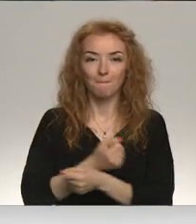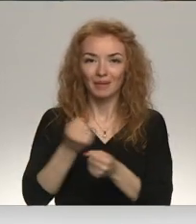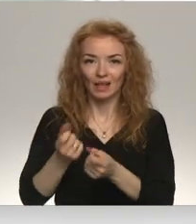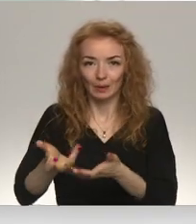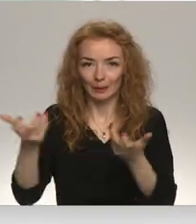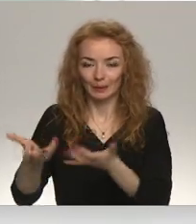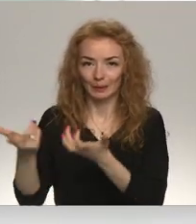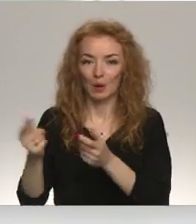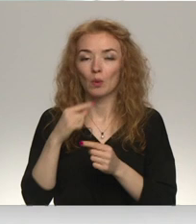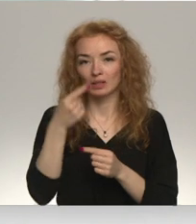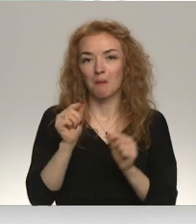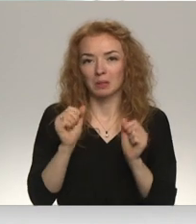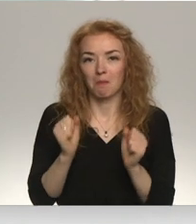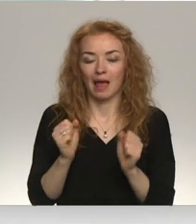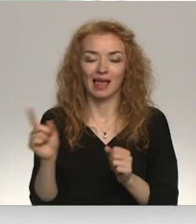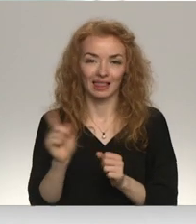Bailes ir.